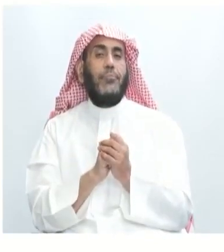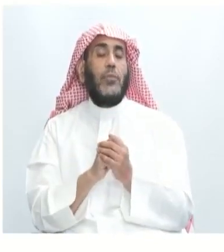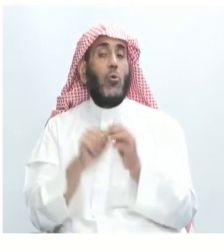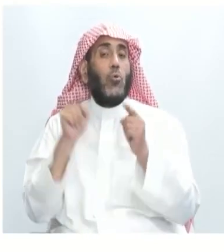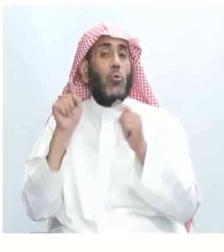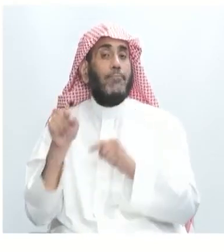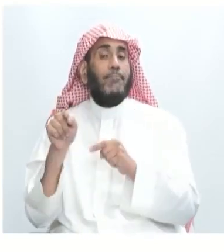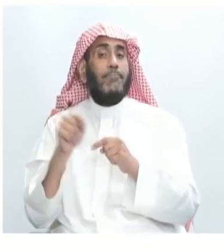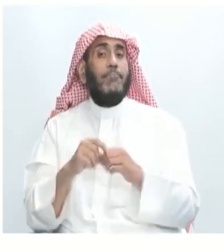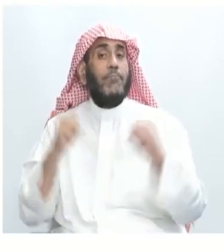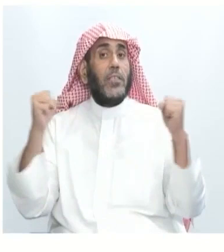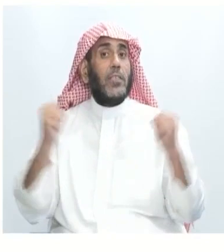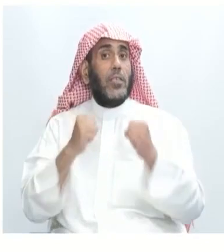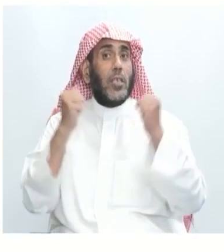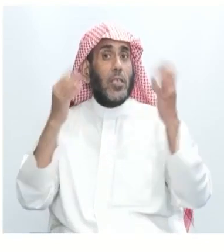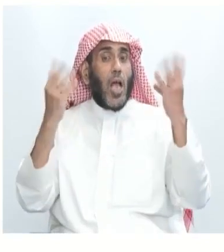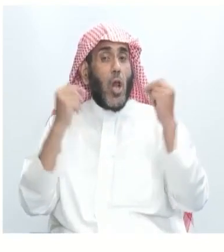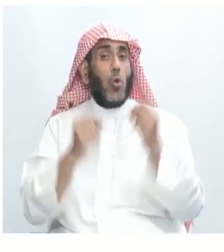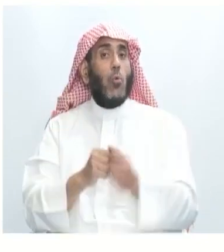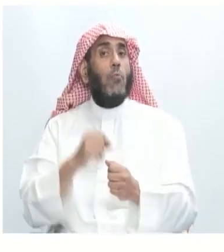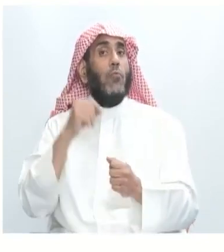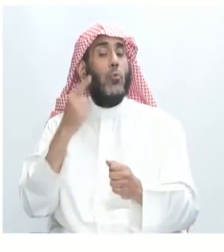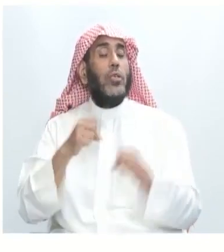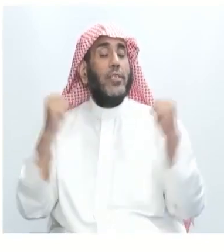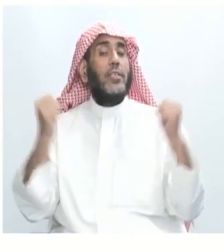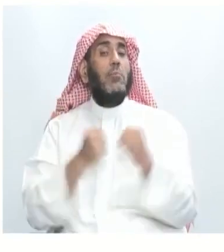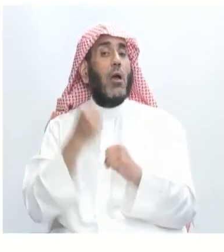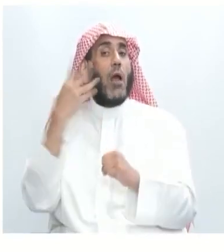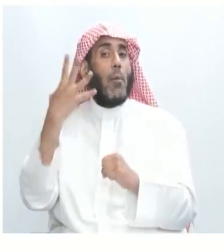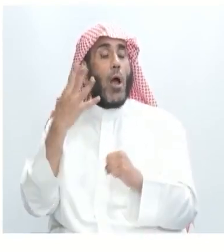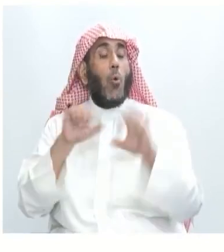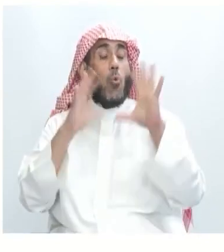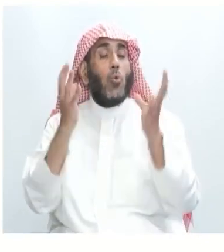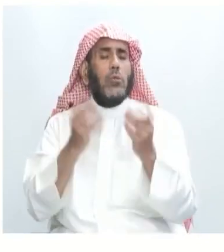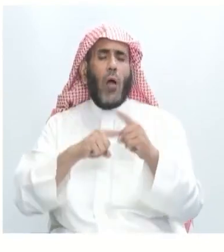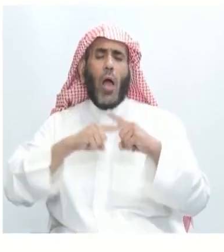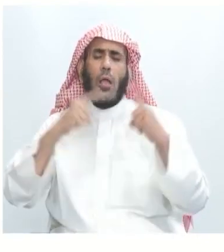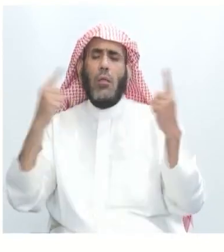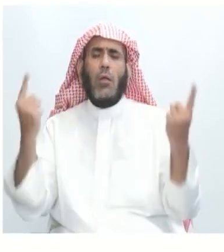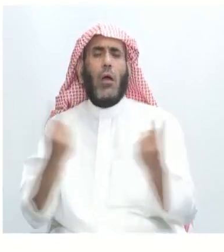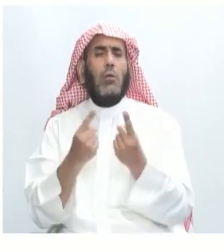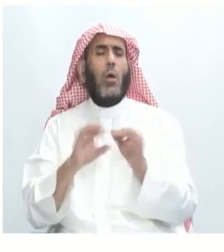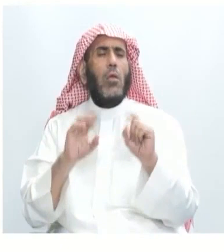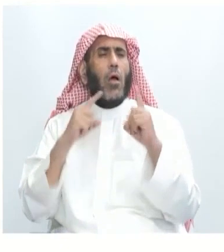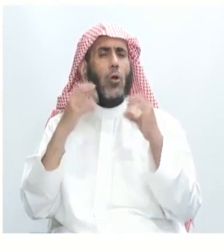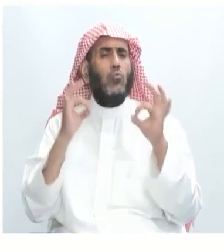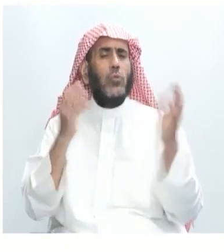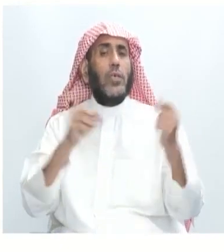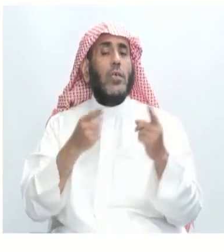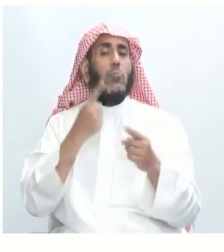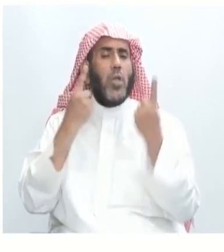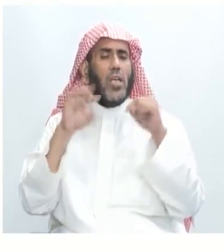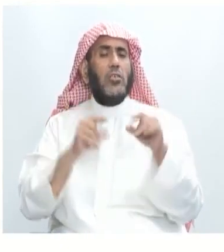في نشاطات التعلم في الوحده التدريبيه الرابعه وصف ظاهره النشاط الاول وصف ظاهره يعيش